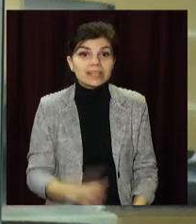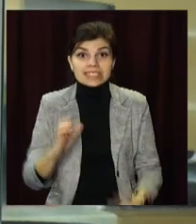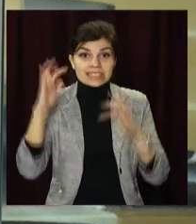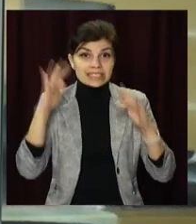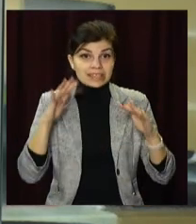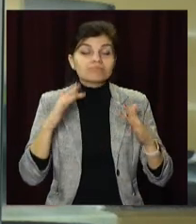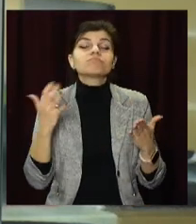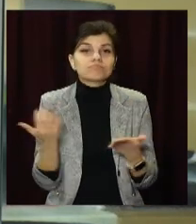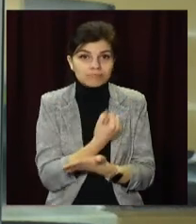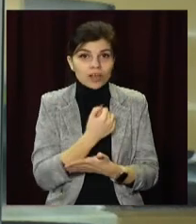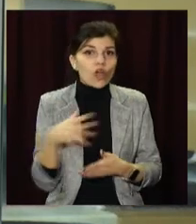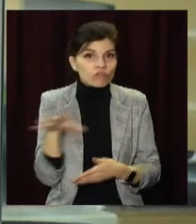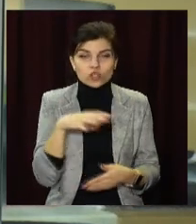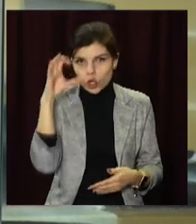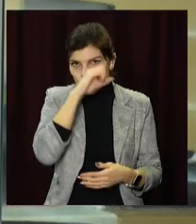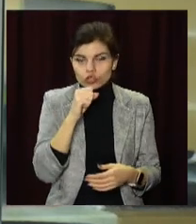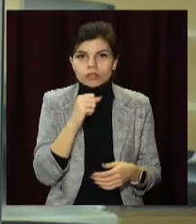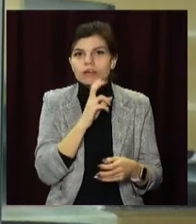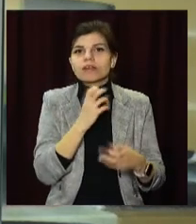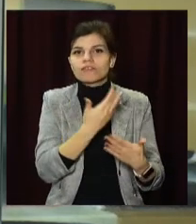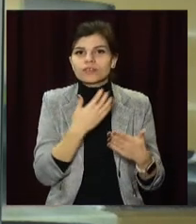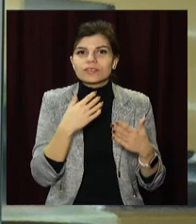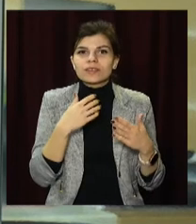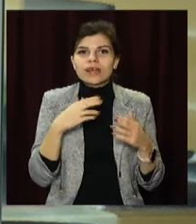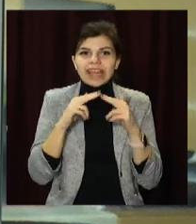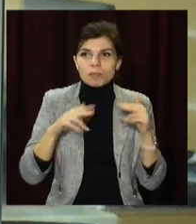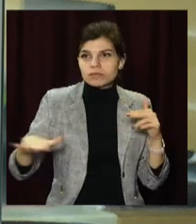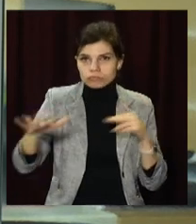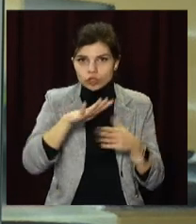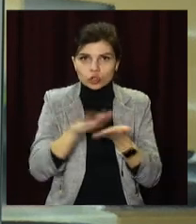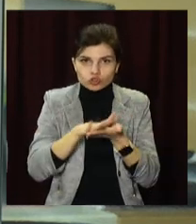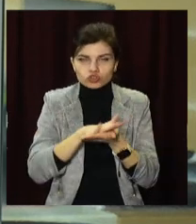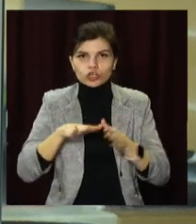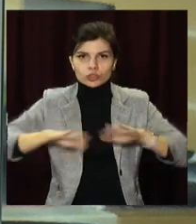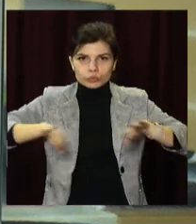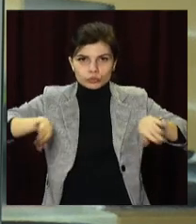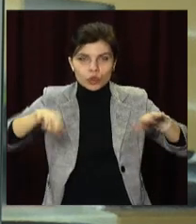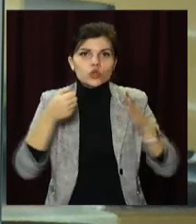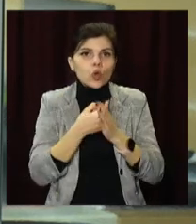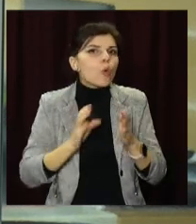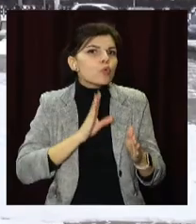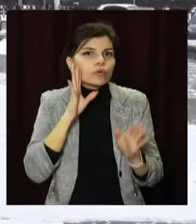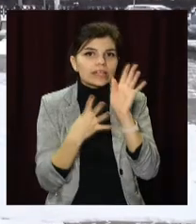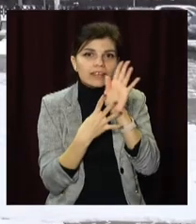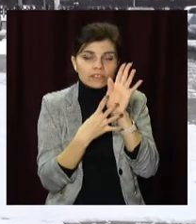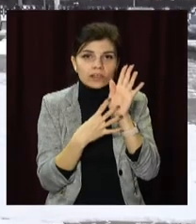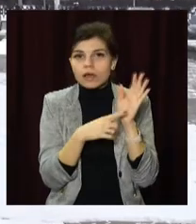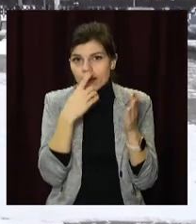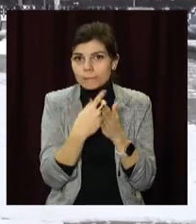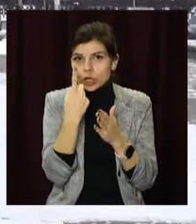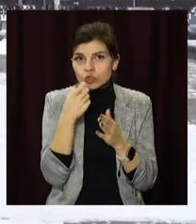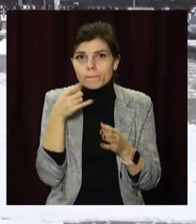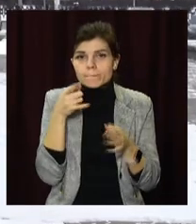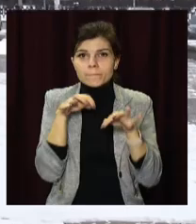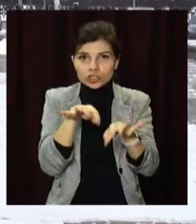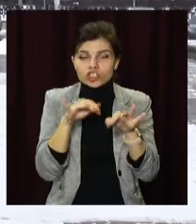впоралися. Усю ніч комунальна техніка працювала на вулицях Дніпра. Чистили дороги до 9 ранку. Всього задіяли майже сотню машин та